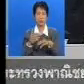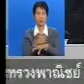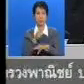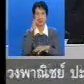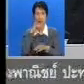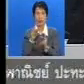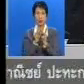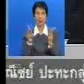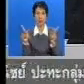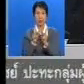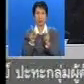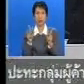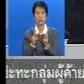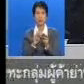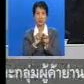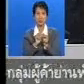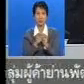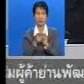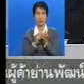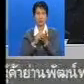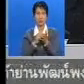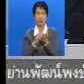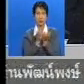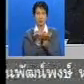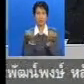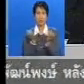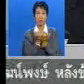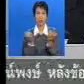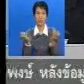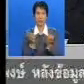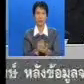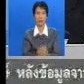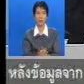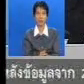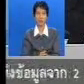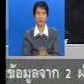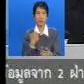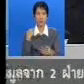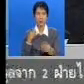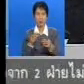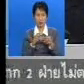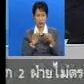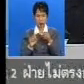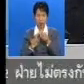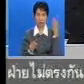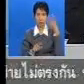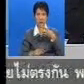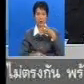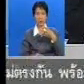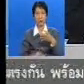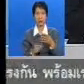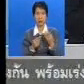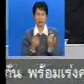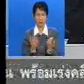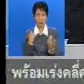รูปการเมืองและศึกษาการแก้ไขรัฐธรรมนูญนะคะได้กรอบเบื้องต้นที่พูดคุยกันแล้วแล้วก็มีกรอบการทำงานทั้งหมด45วันค่ะ เรื่องที่ร้อนที่พูดถึ